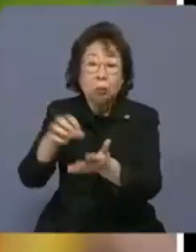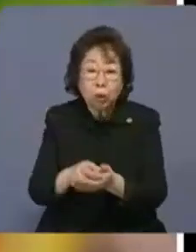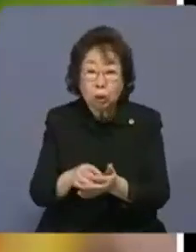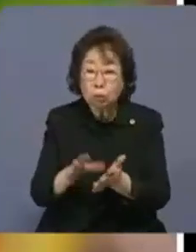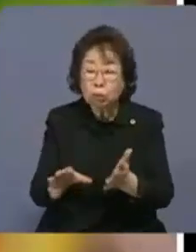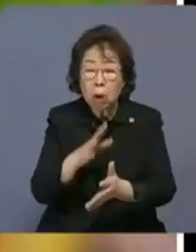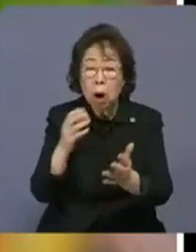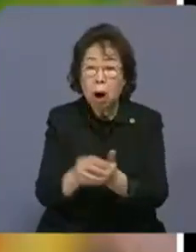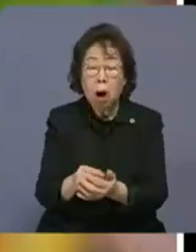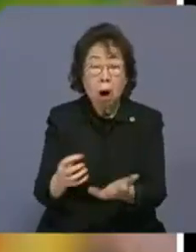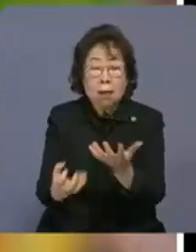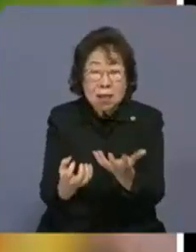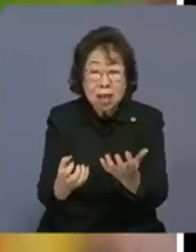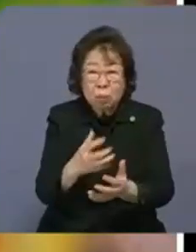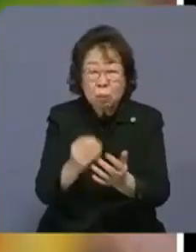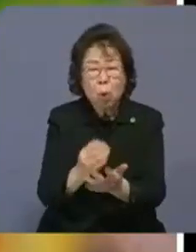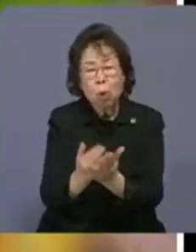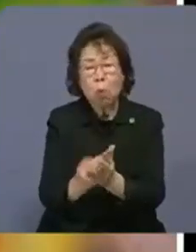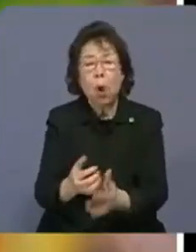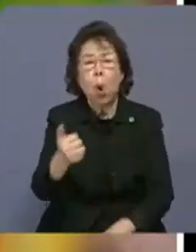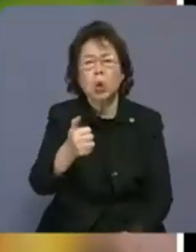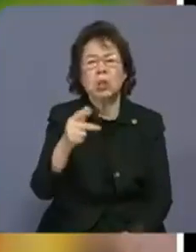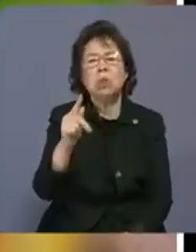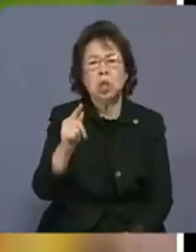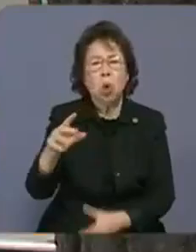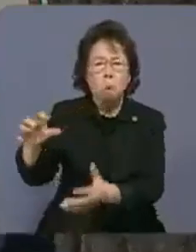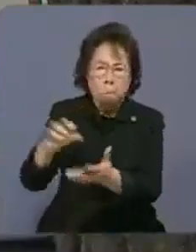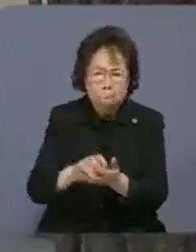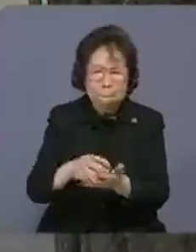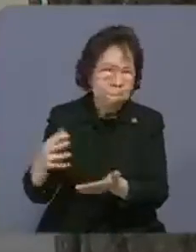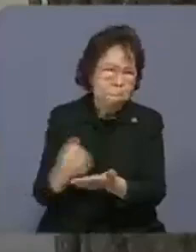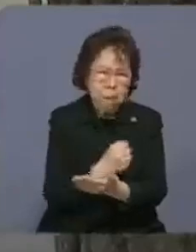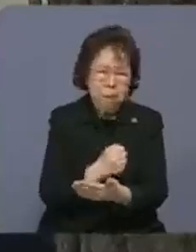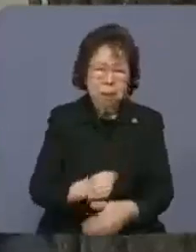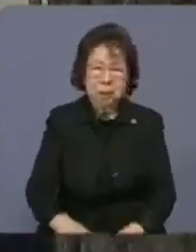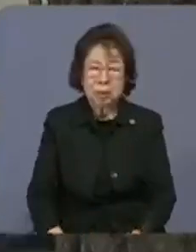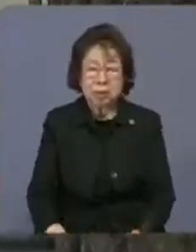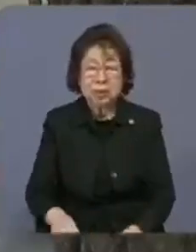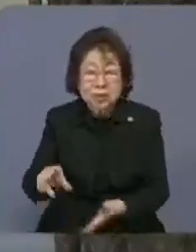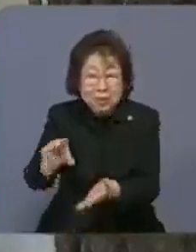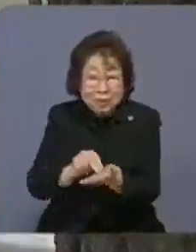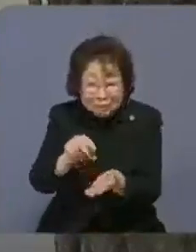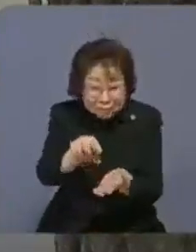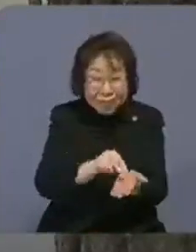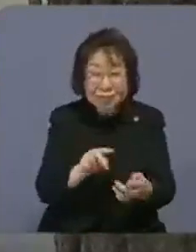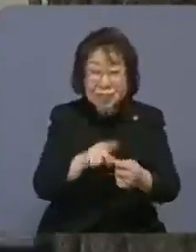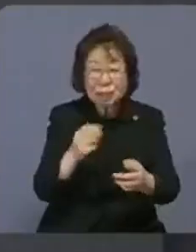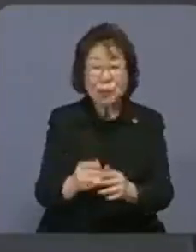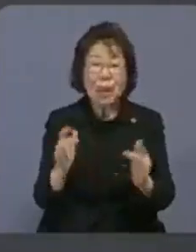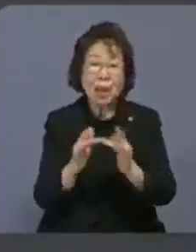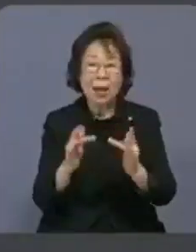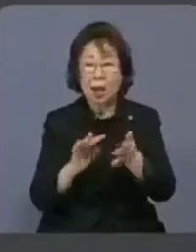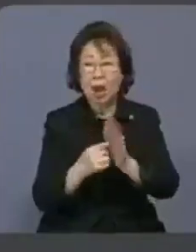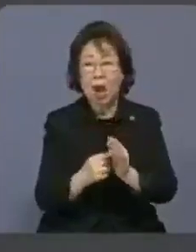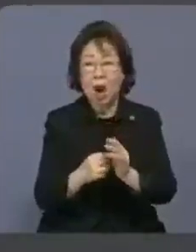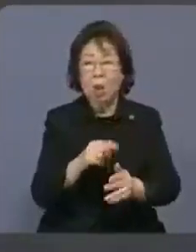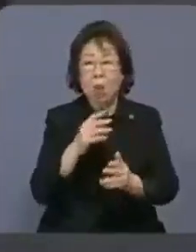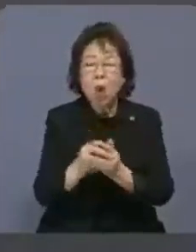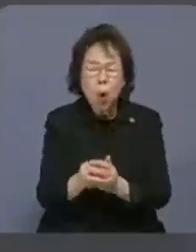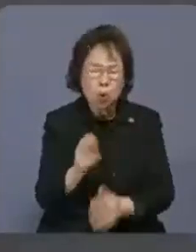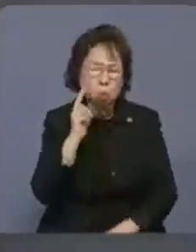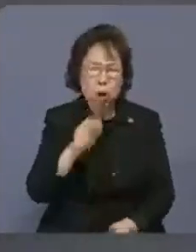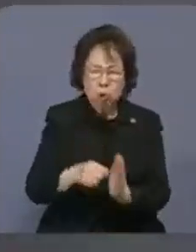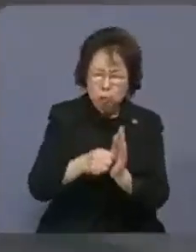냉동 튀김 등 7종류의 50kg 이다 합니다 이 비 폐 싶다 는 최근 sns 등을 통해 소규모 웨딩 으로